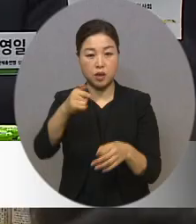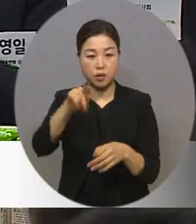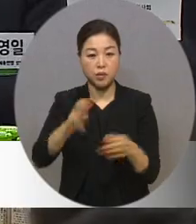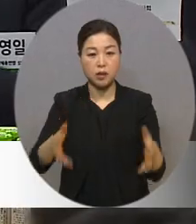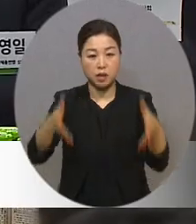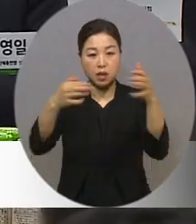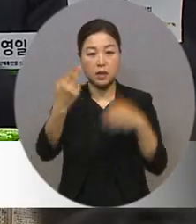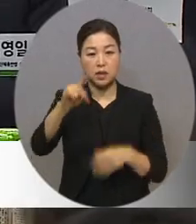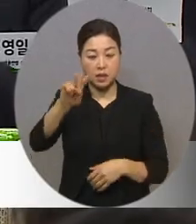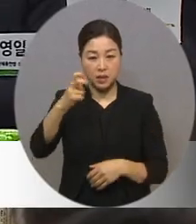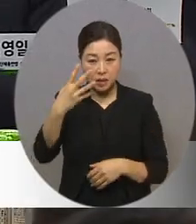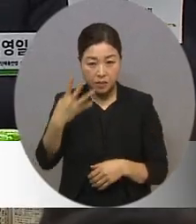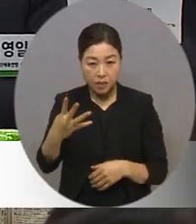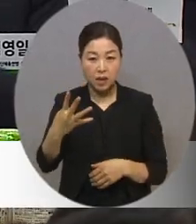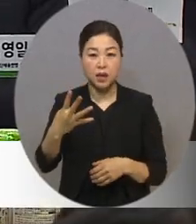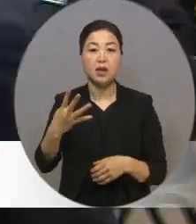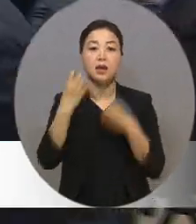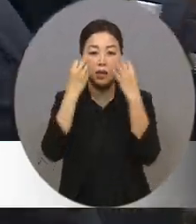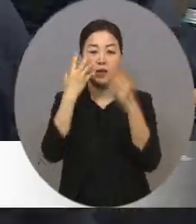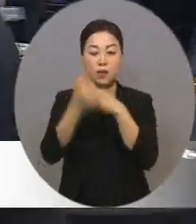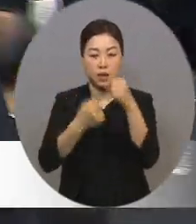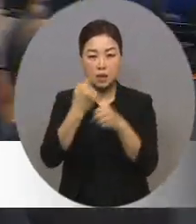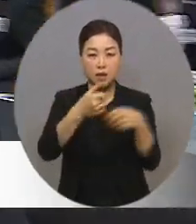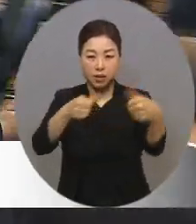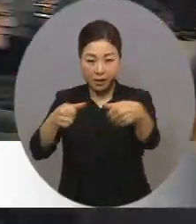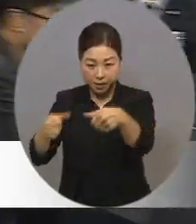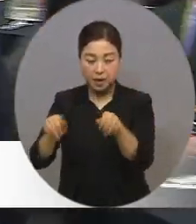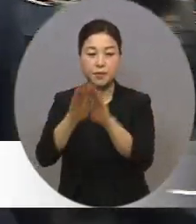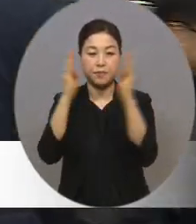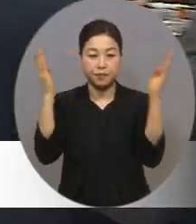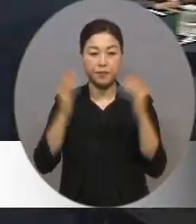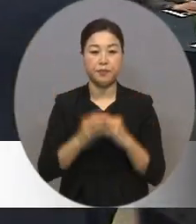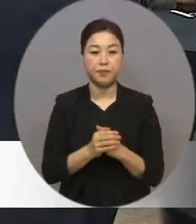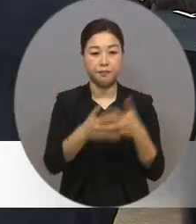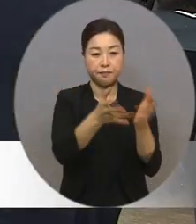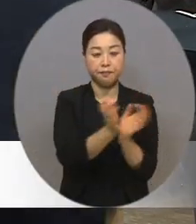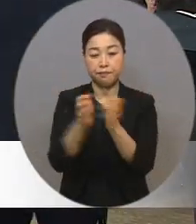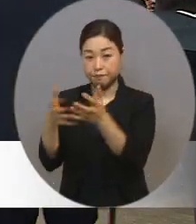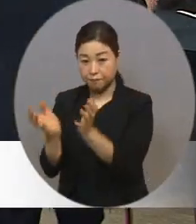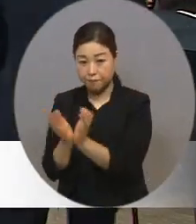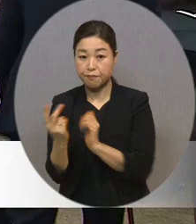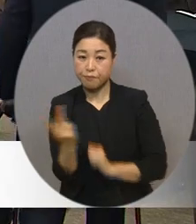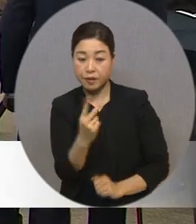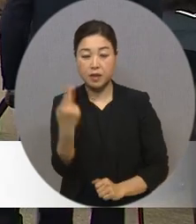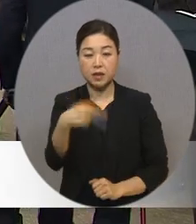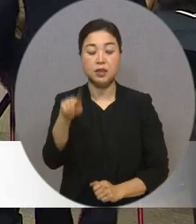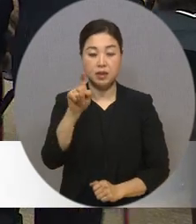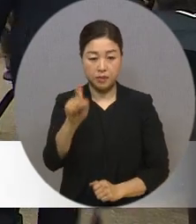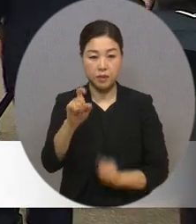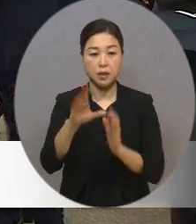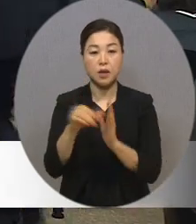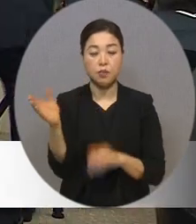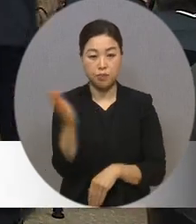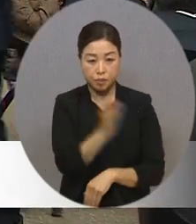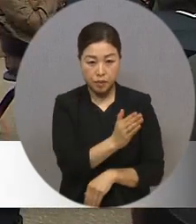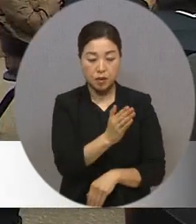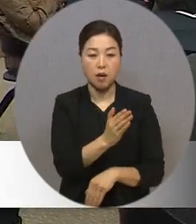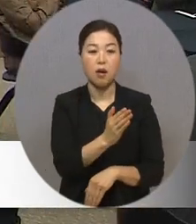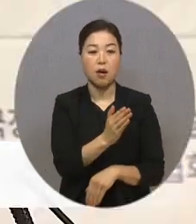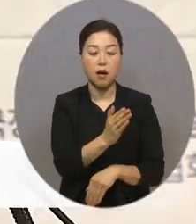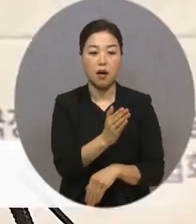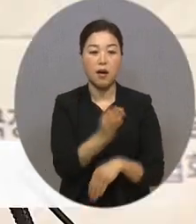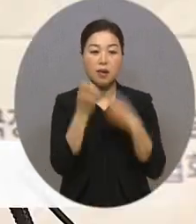신년 인사회를 공동 개최했습니다. 두 단체는 2010년부터 신년 인사회를 함께